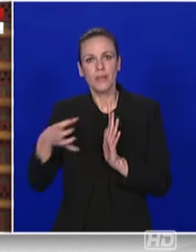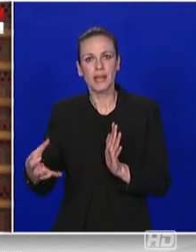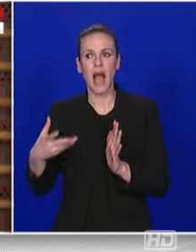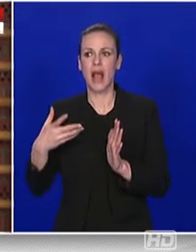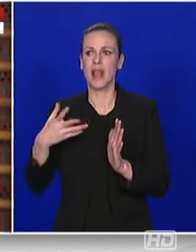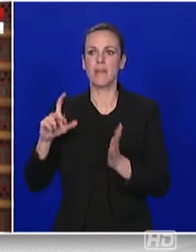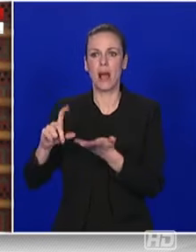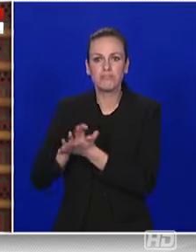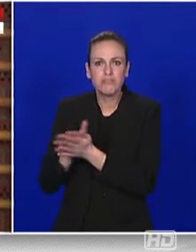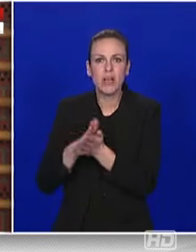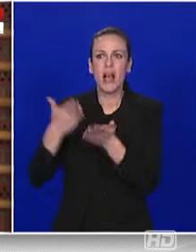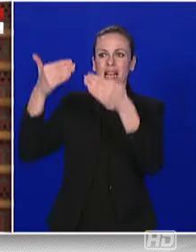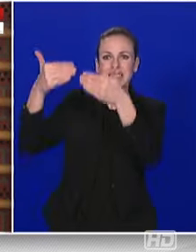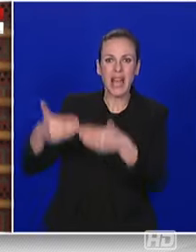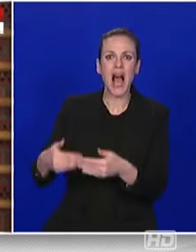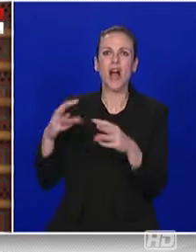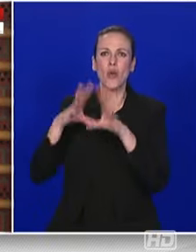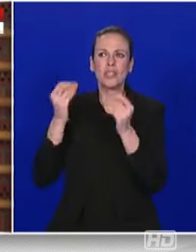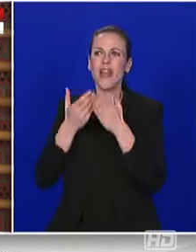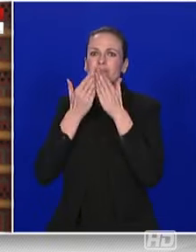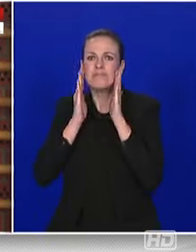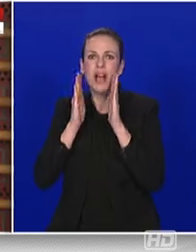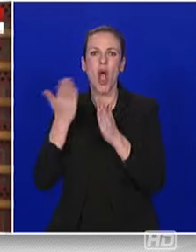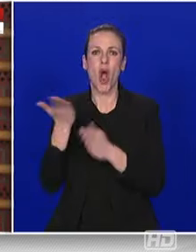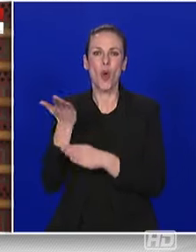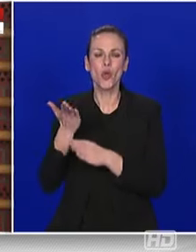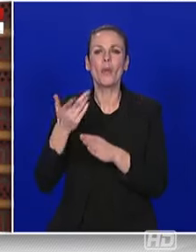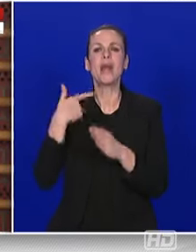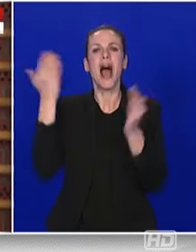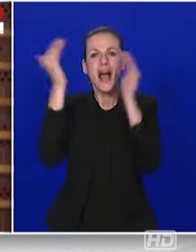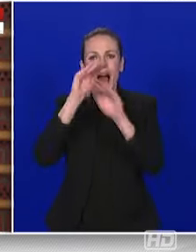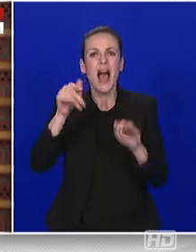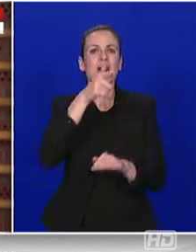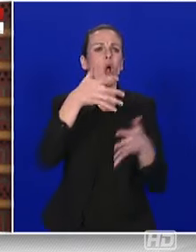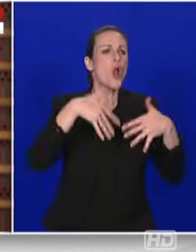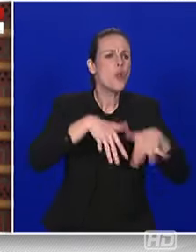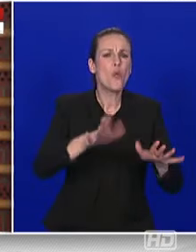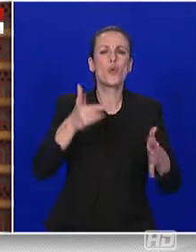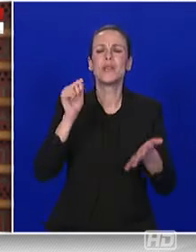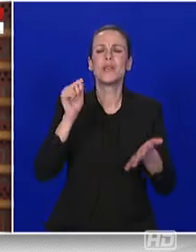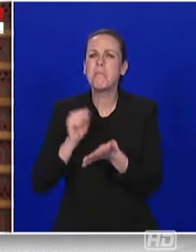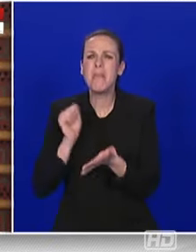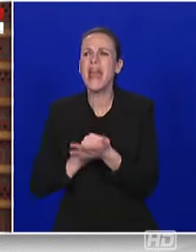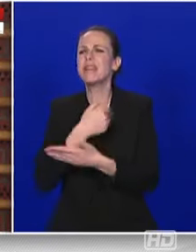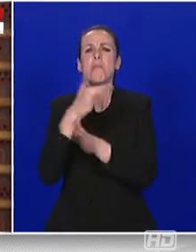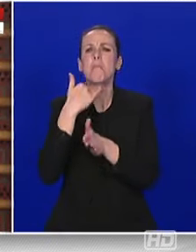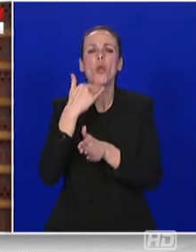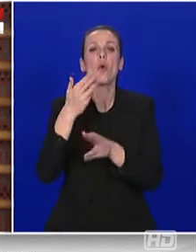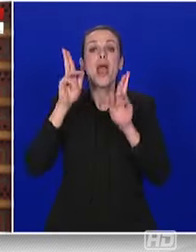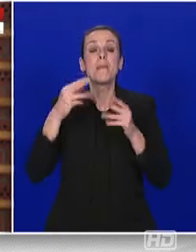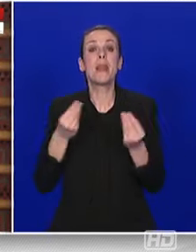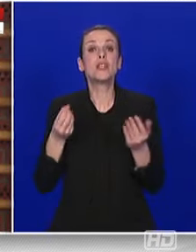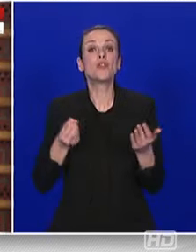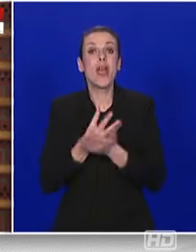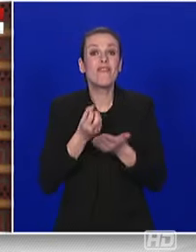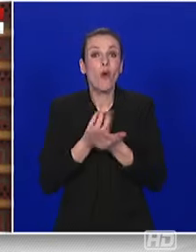poslovanje. Pozivam sve građane, sve vas, medije koji imaju informaciju o tome da se bilo